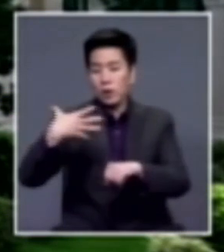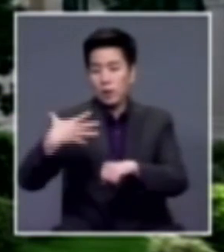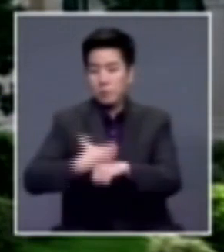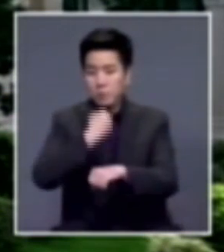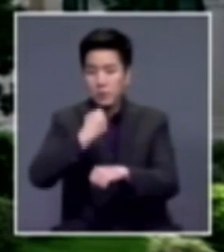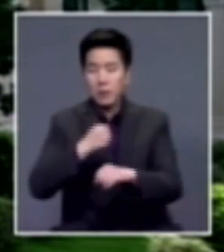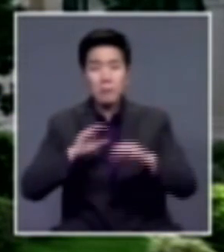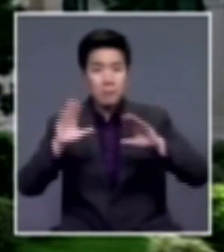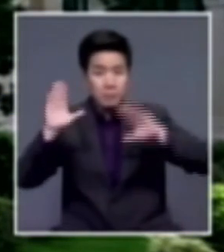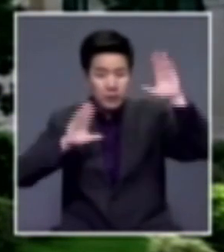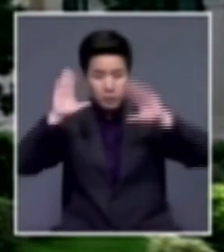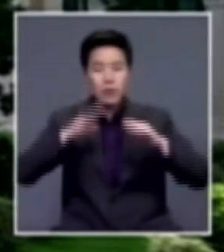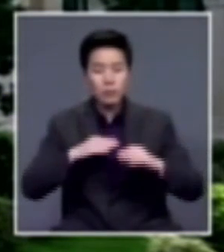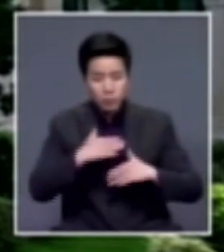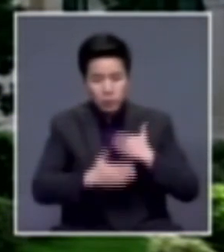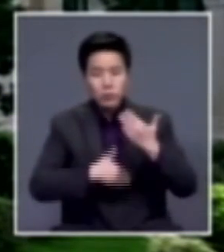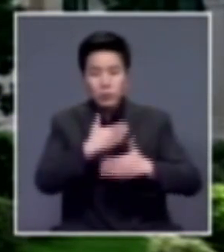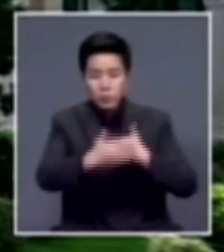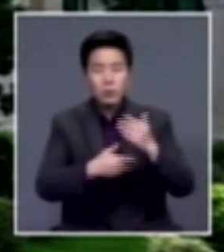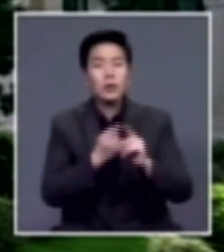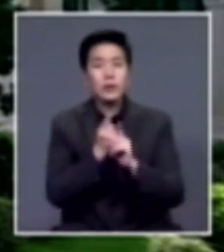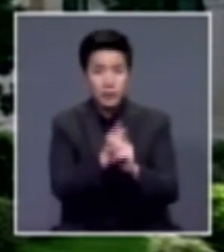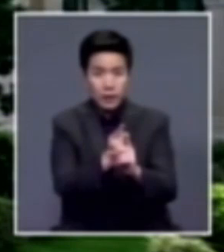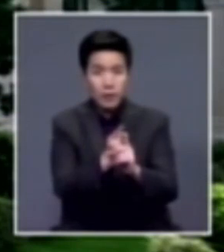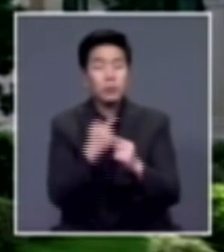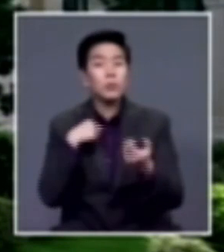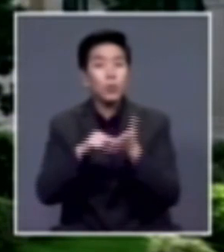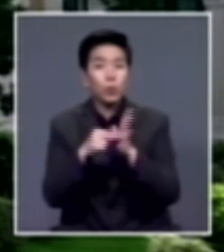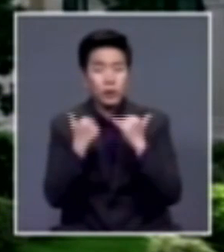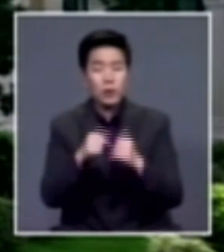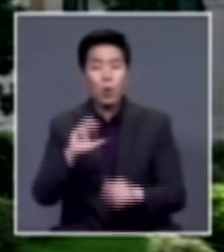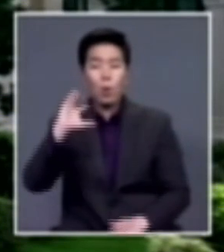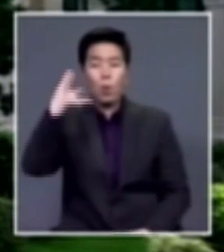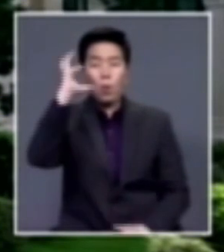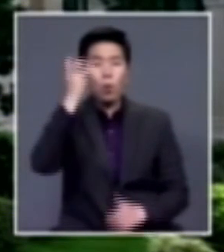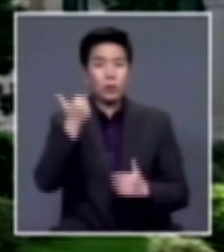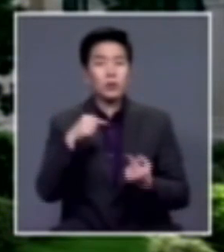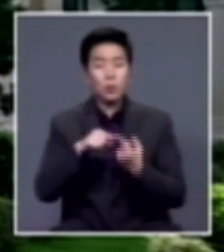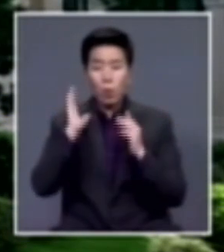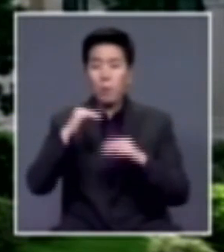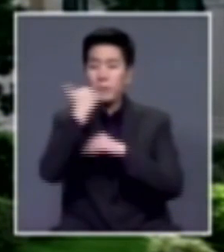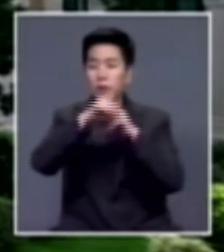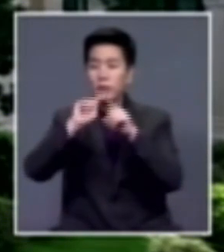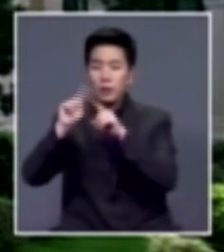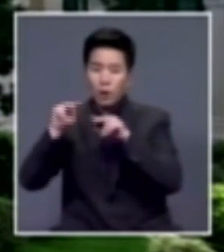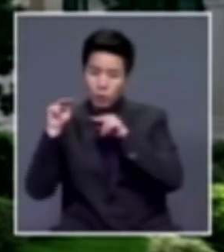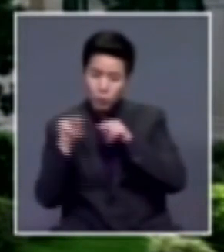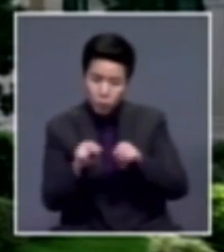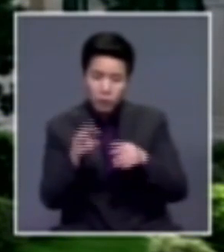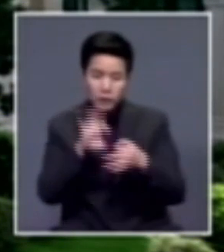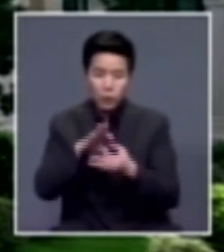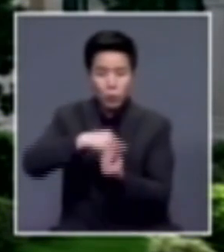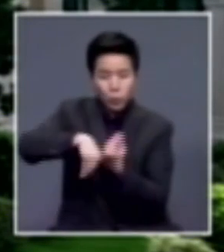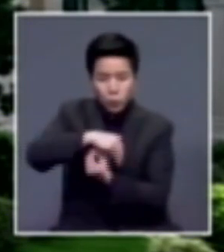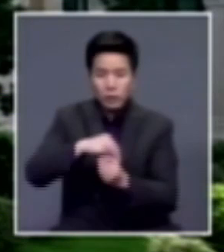ของความชิบตายก็เดินไปนะครับอันนี้มันเป็นเรื่องของโลกใบนี้นะครับวันนี้ให้ความใจกับธุรกิจนะครับการ